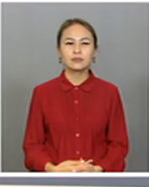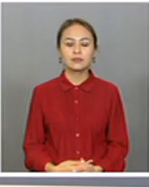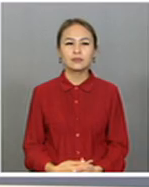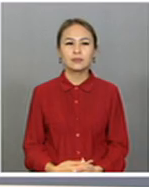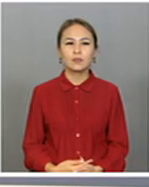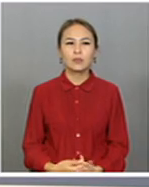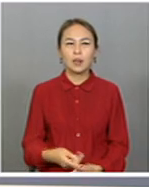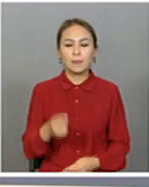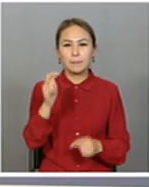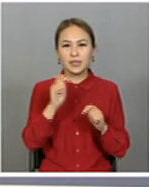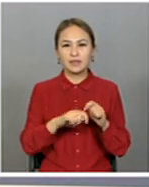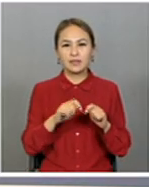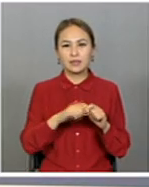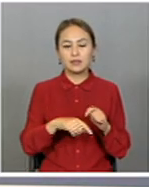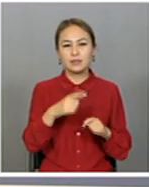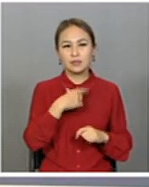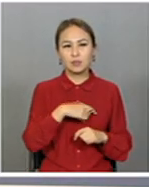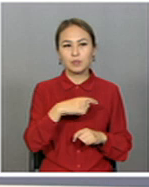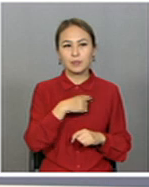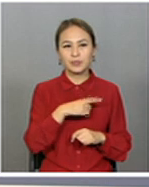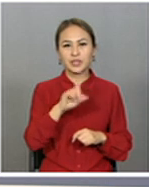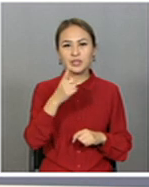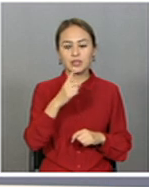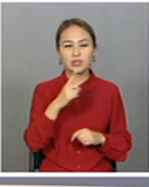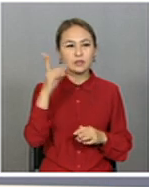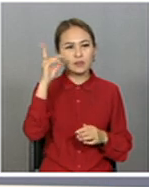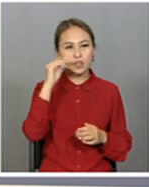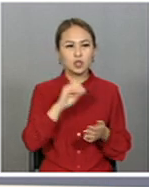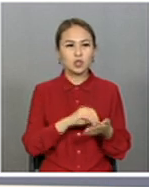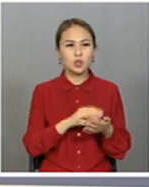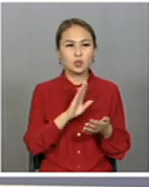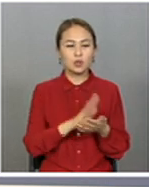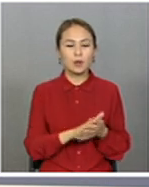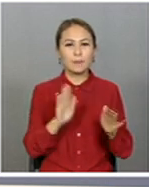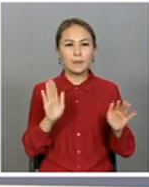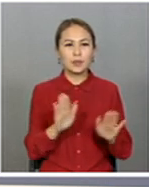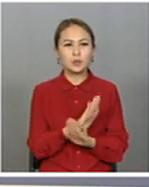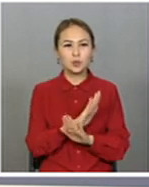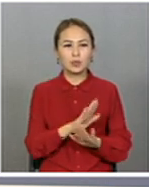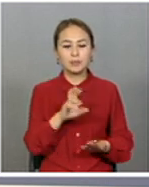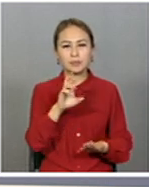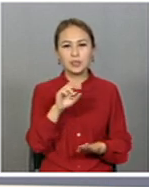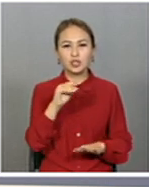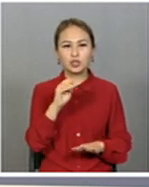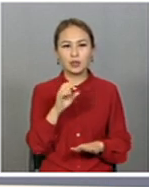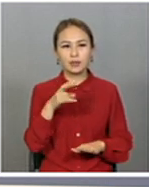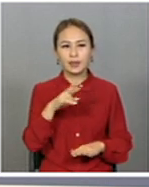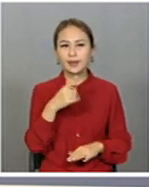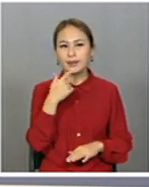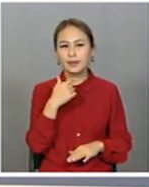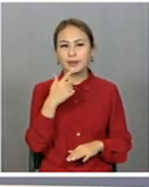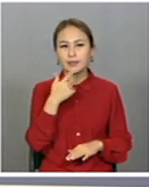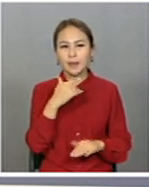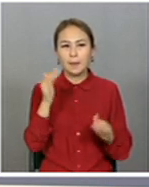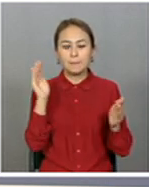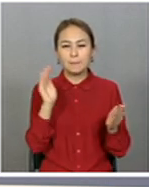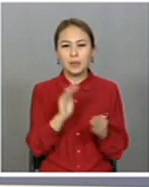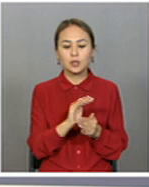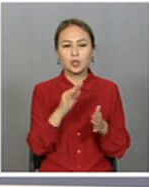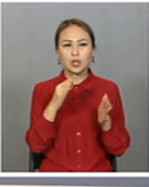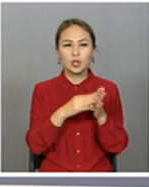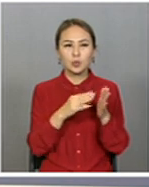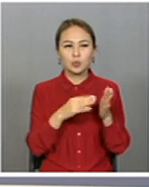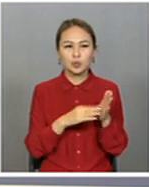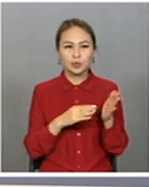Проверьте себя, ребята. Единственное число – поющее, песчаное, красное, маленький,